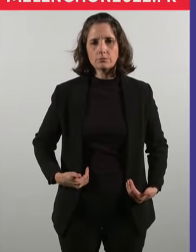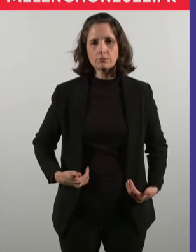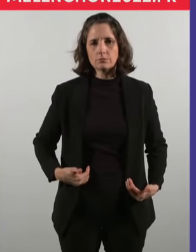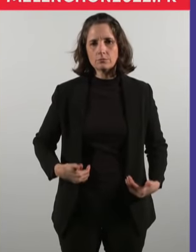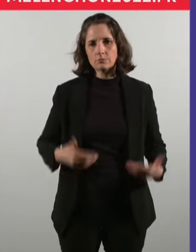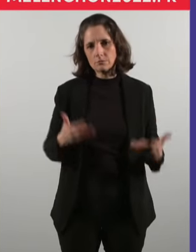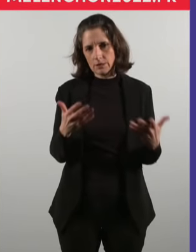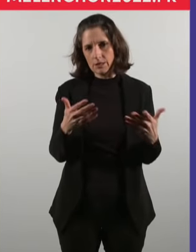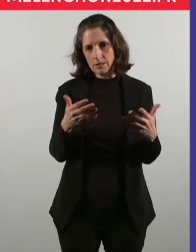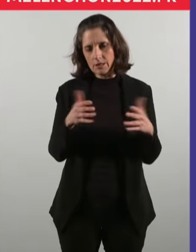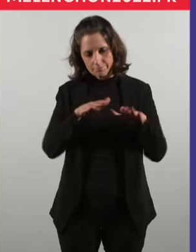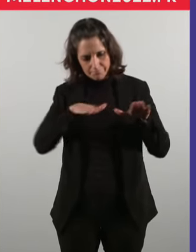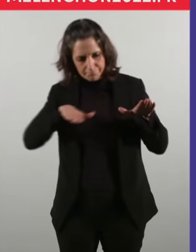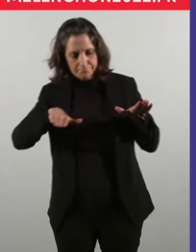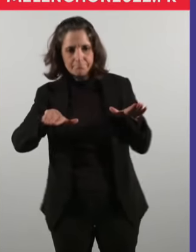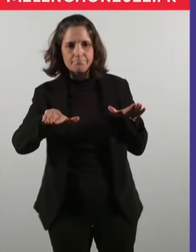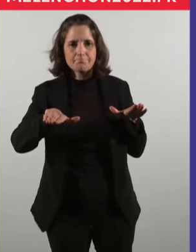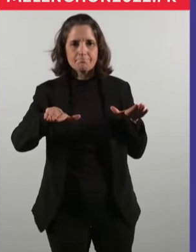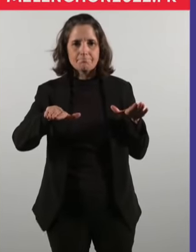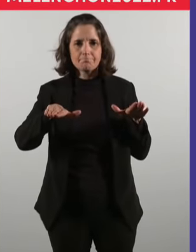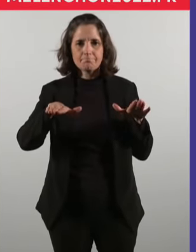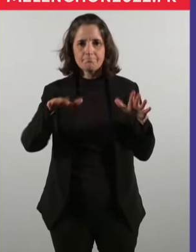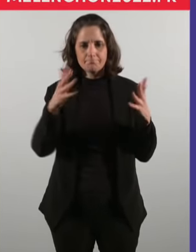défigure et de ce qui me constitue.